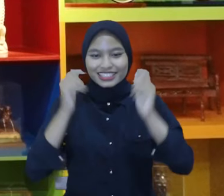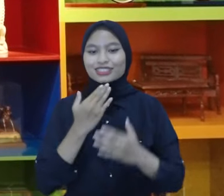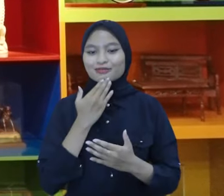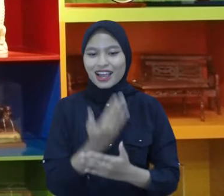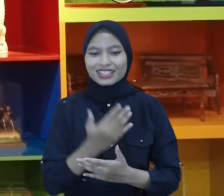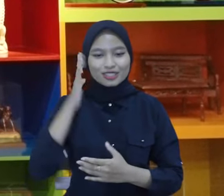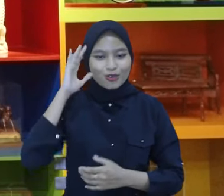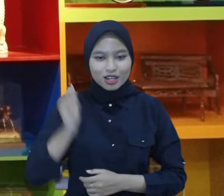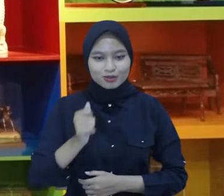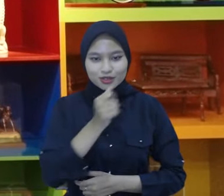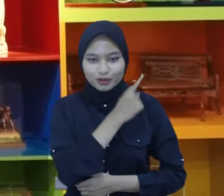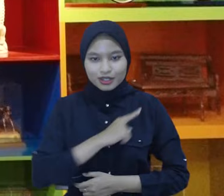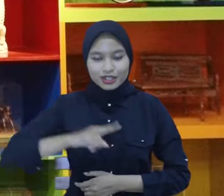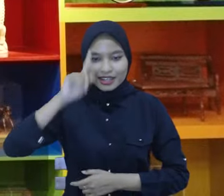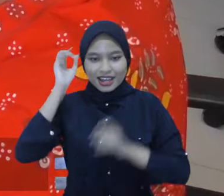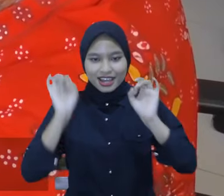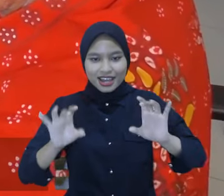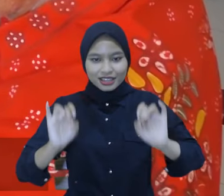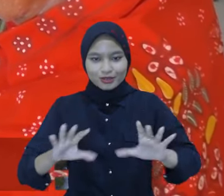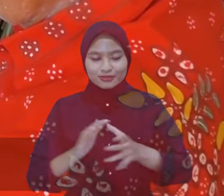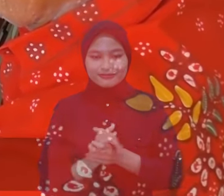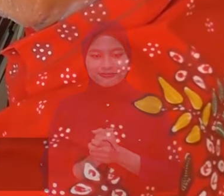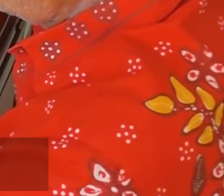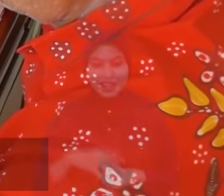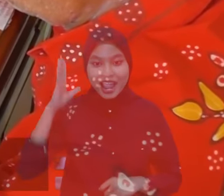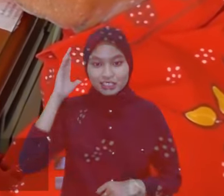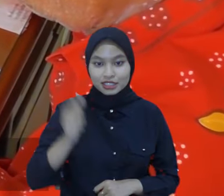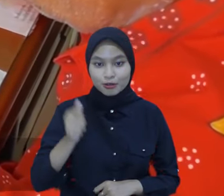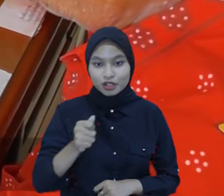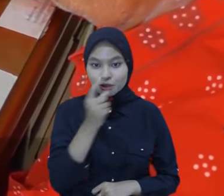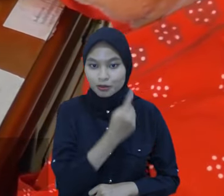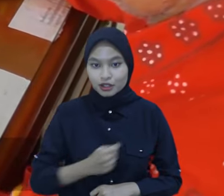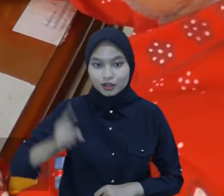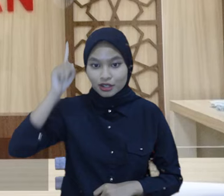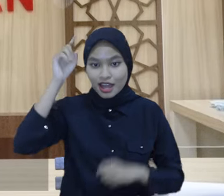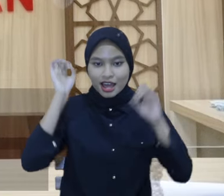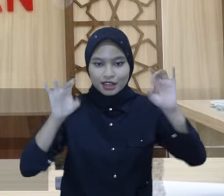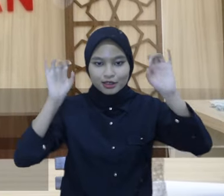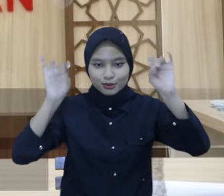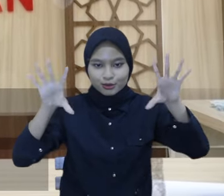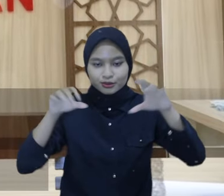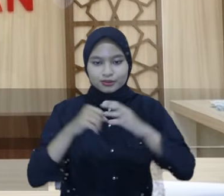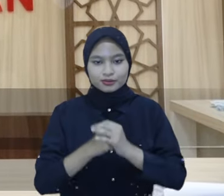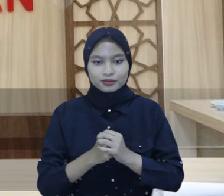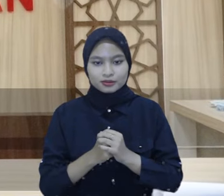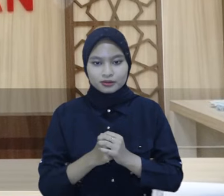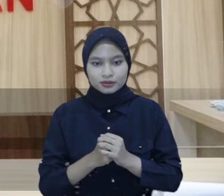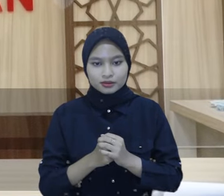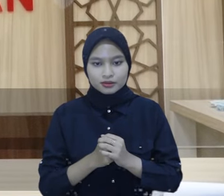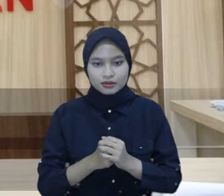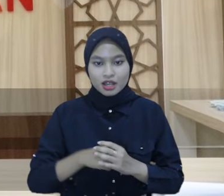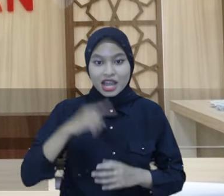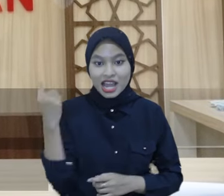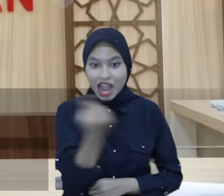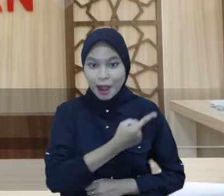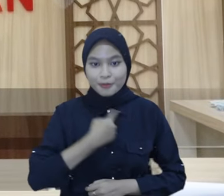Sedayu. Terima kasih. Assalamualaikum warahmatullahi wabarakatuh. Assalamualaikum warahmatullahi wabarakatuh.